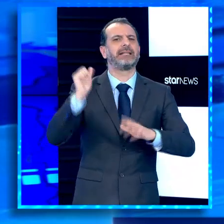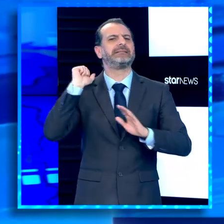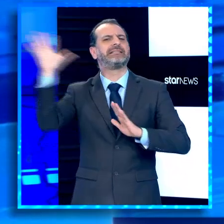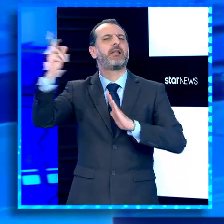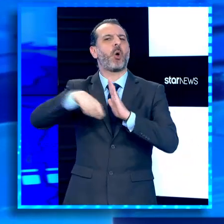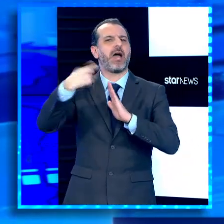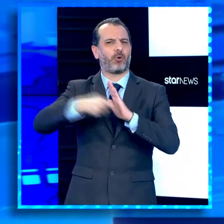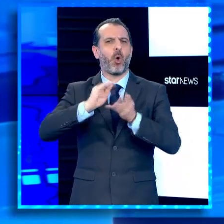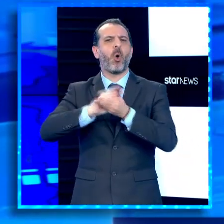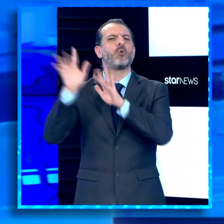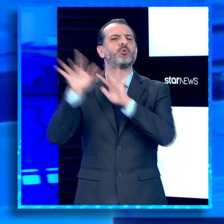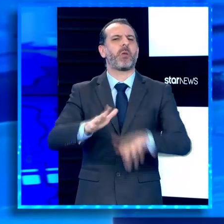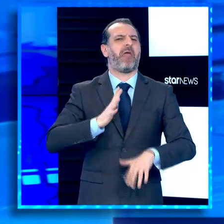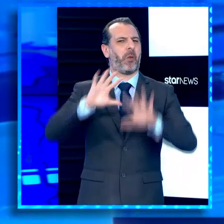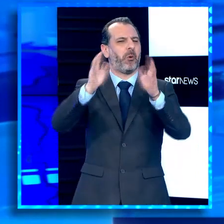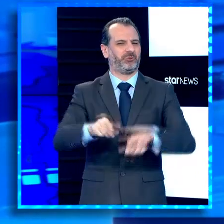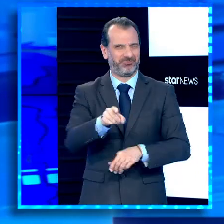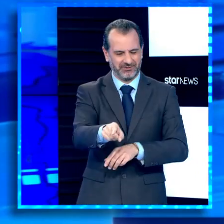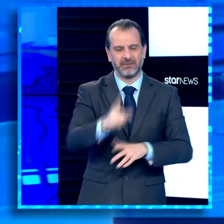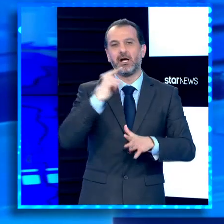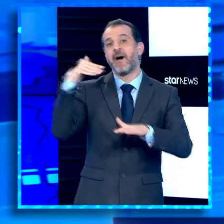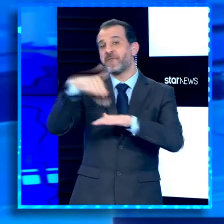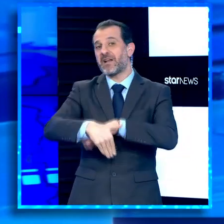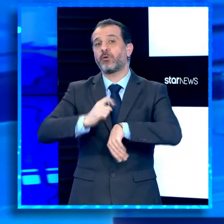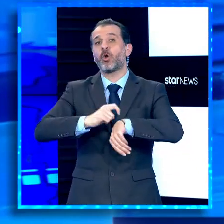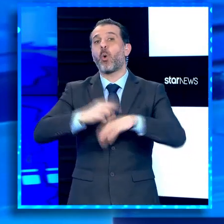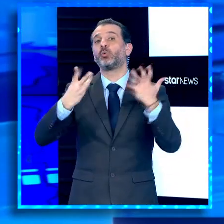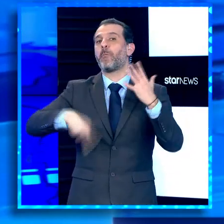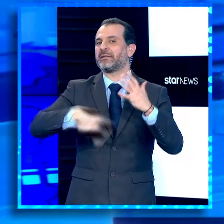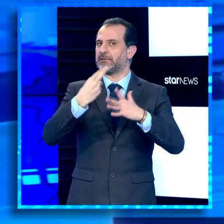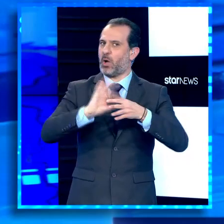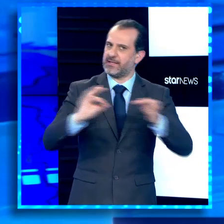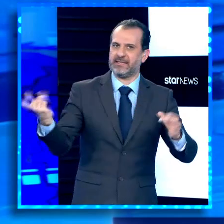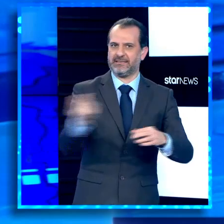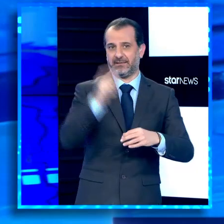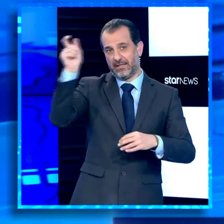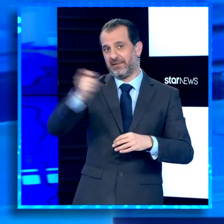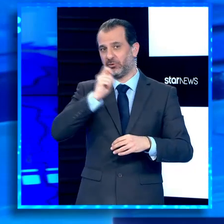ξένη ταινία «Ο χιονάνθρωπος». Επόμενη προγραμματισμένη ενημέρωσή σας στις 8 παρατέταρτο με τον